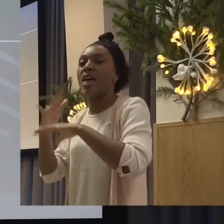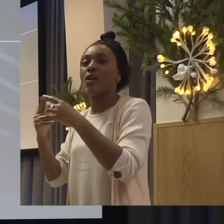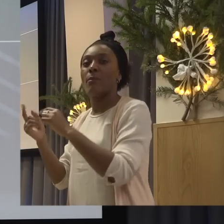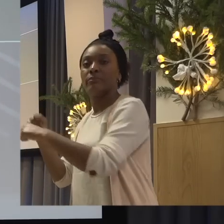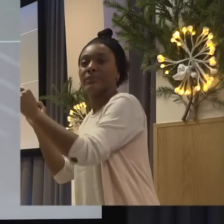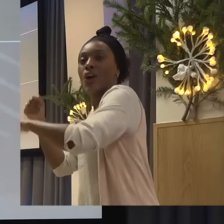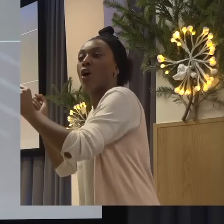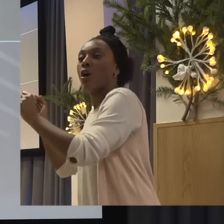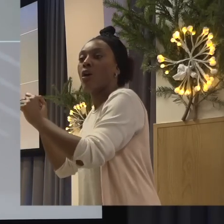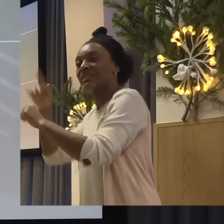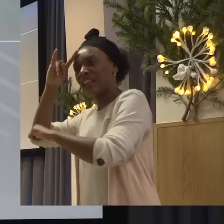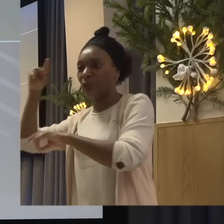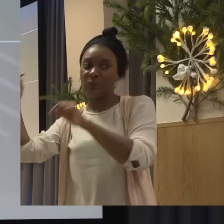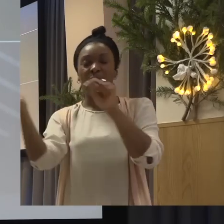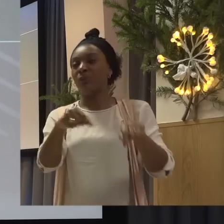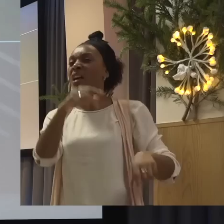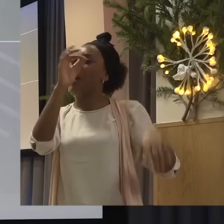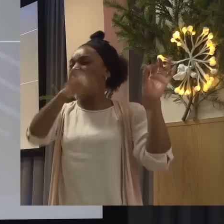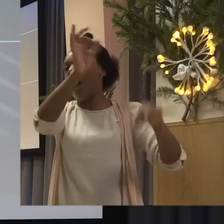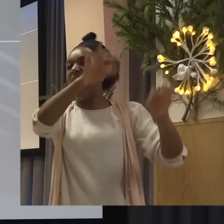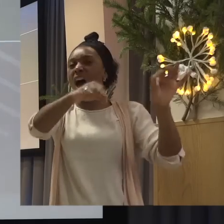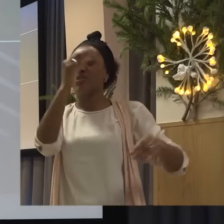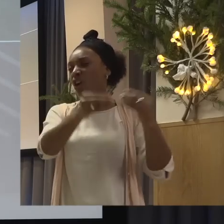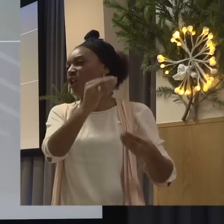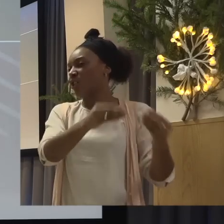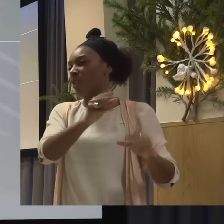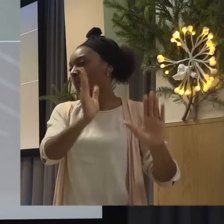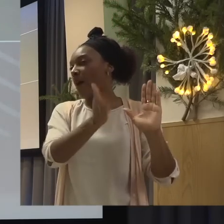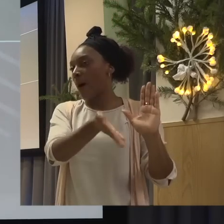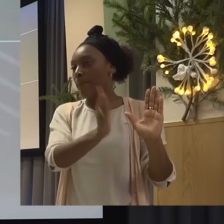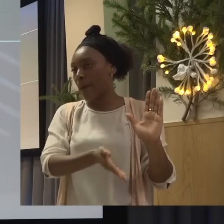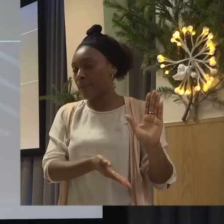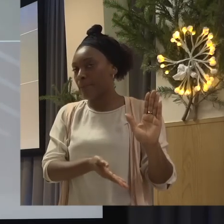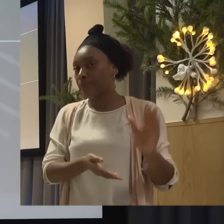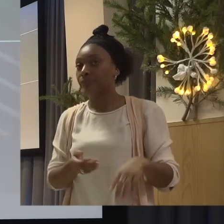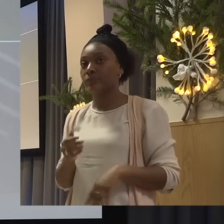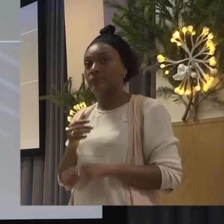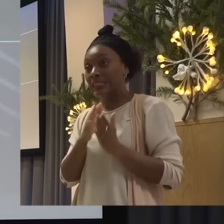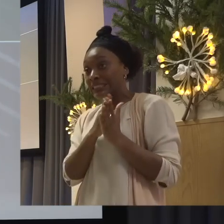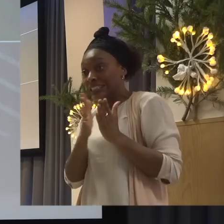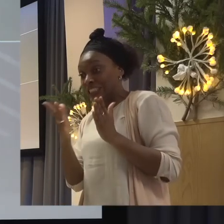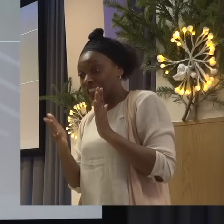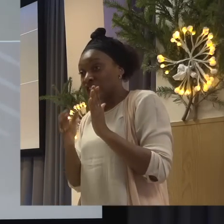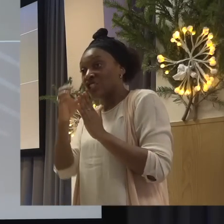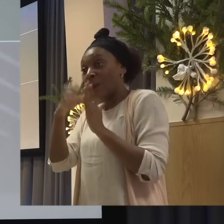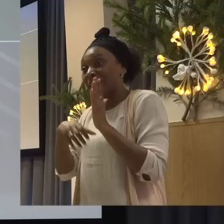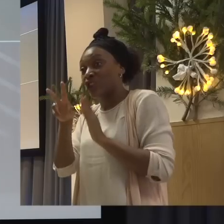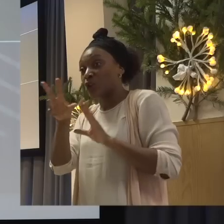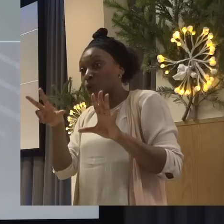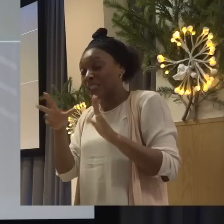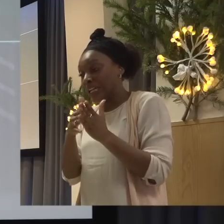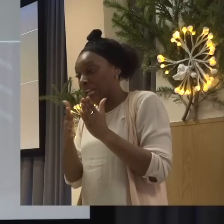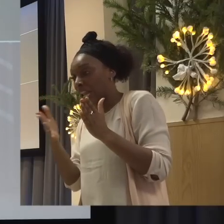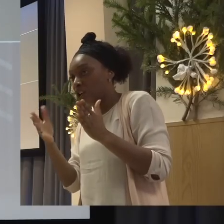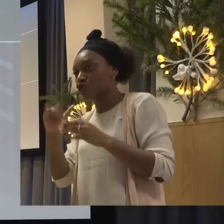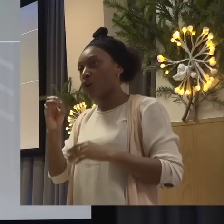au chapitre 38, avant le chapitre 38 du livre de Job, Job commence à contester les orientations